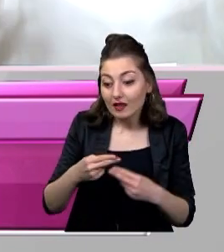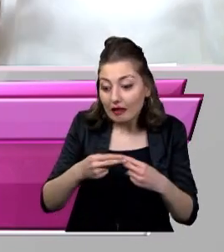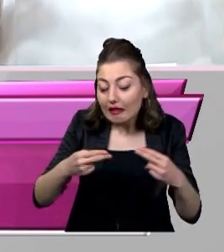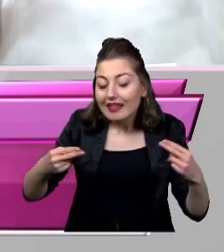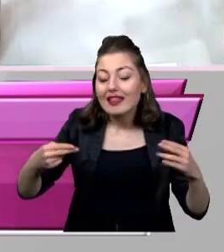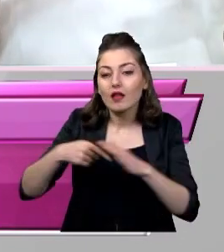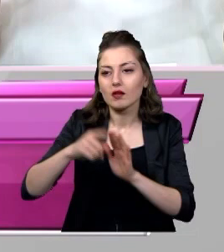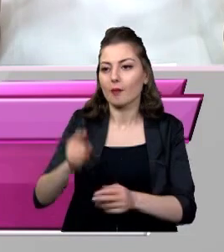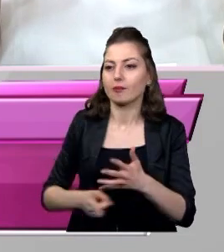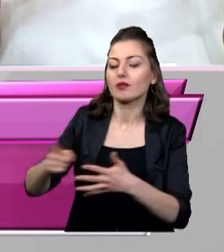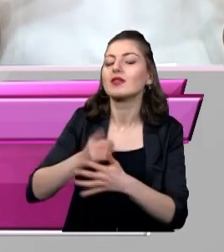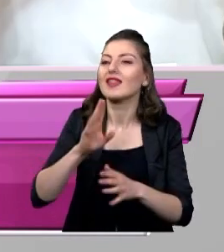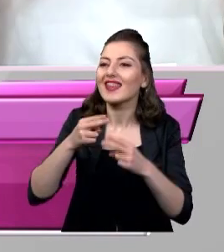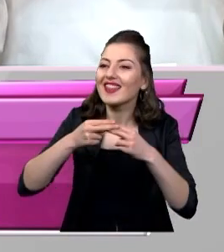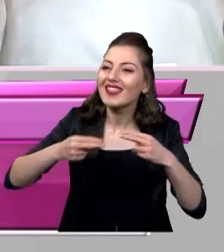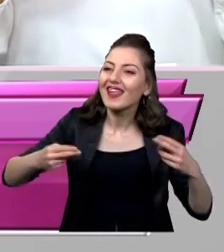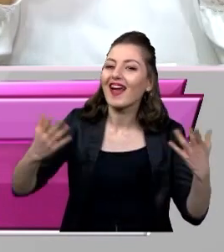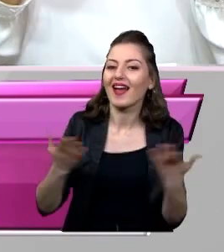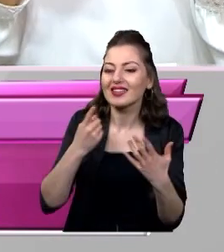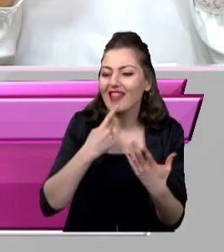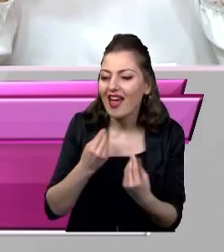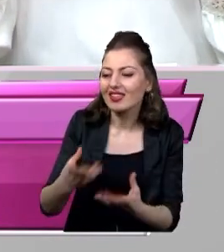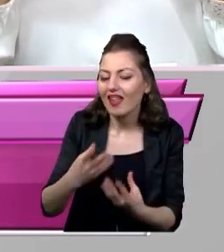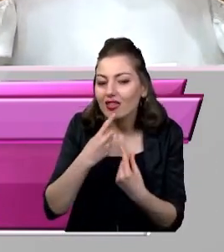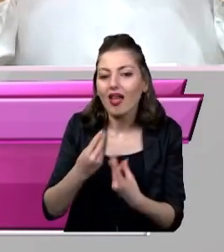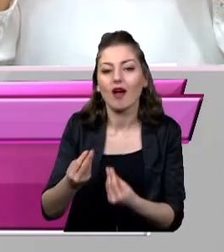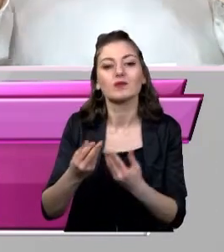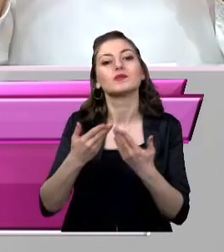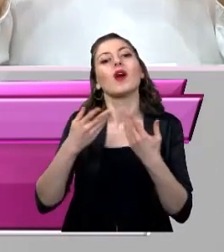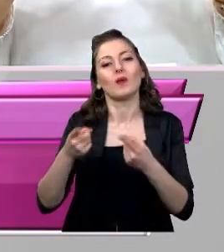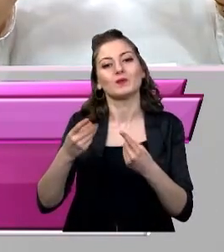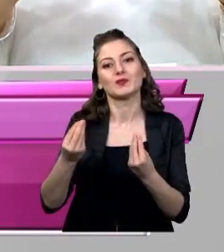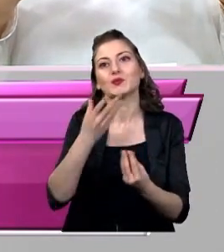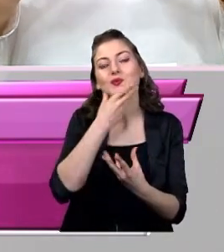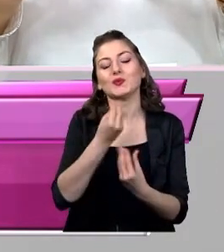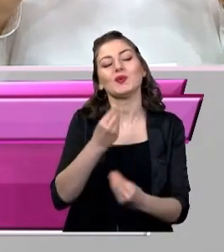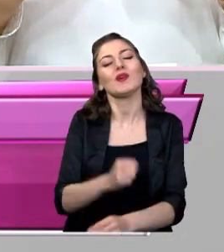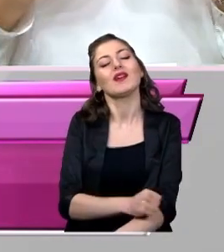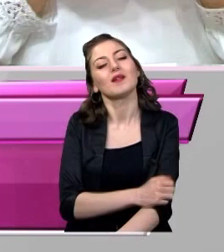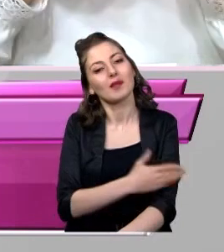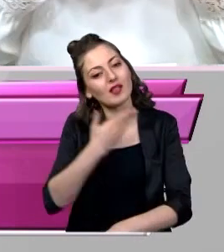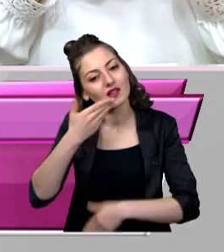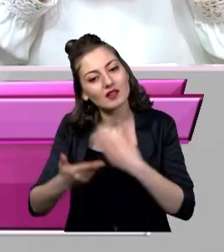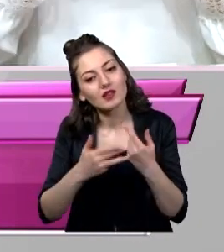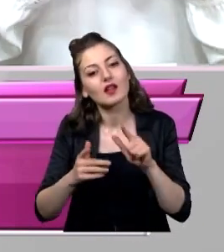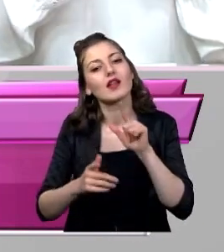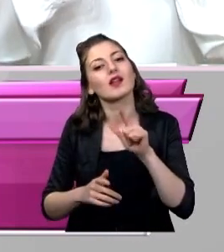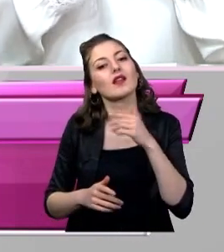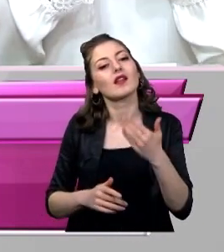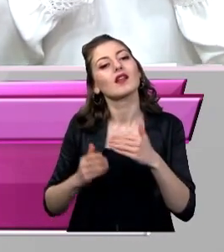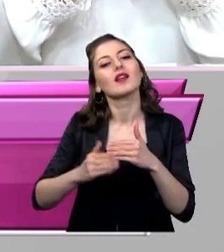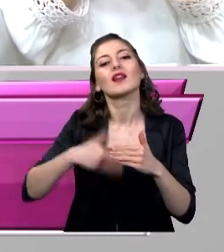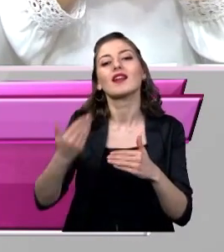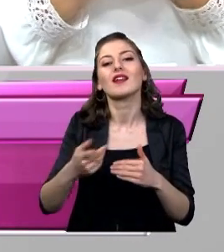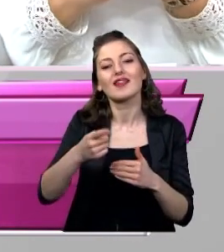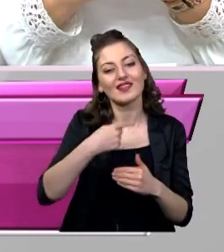hikayeleştirerek anlatmak gerekir Ve tabiki o güzel duyguları vurgulayarak anlatmak gerekir ve